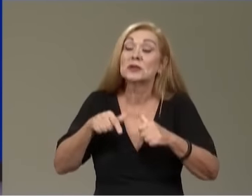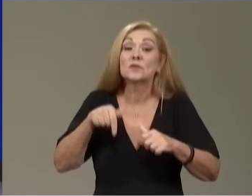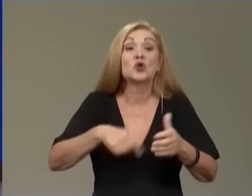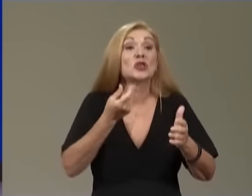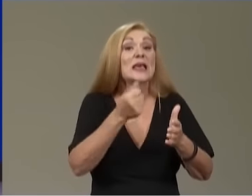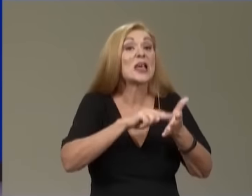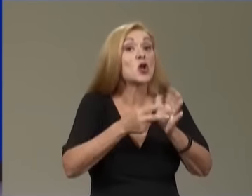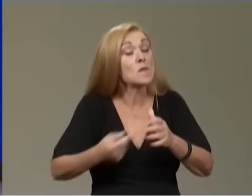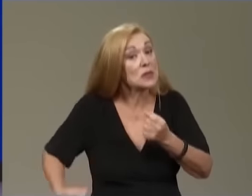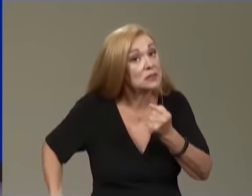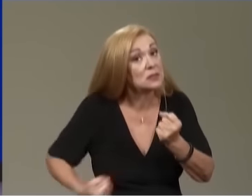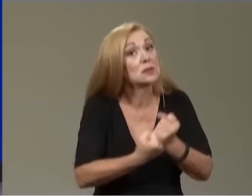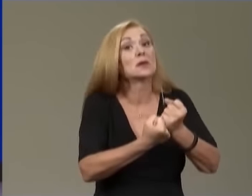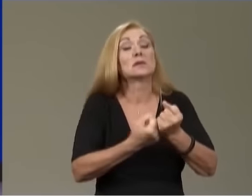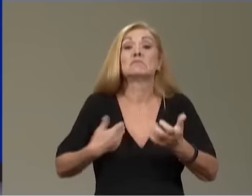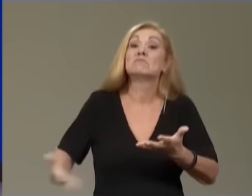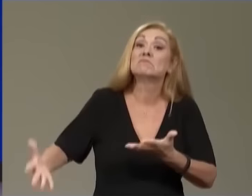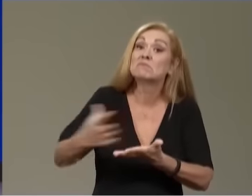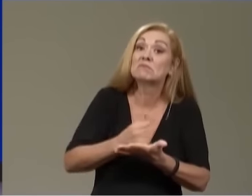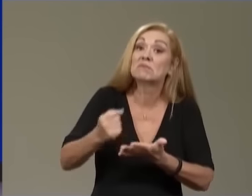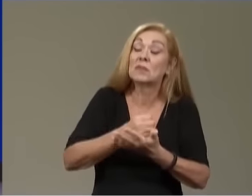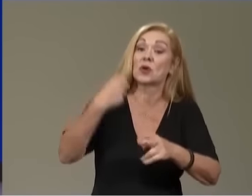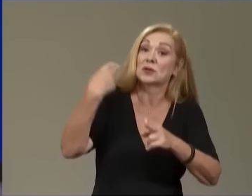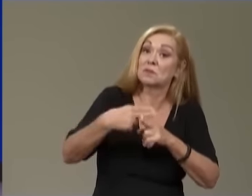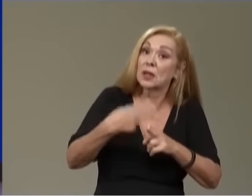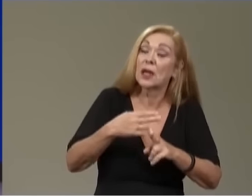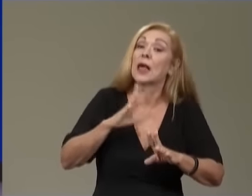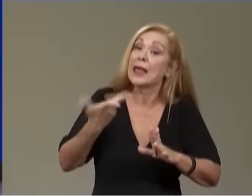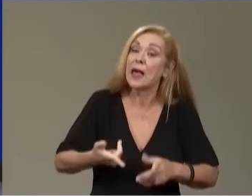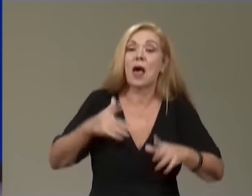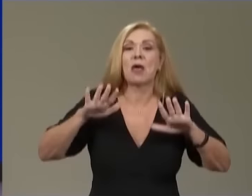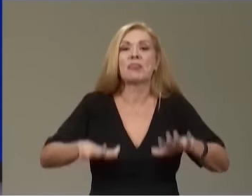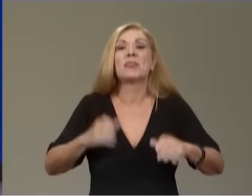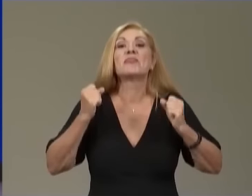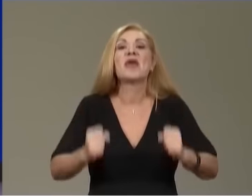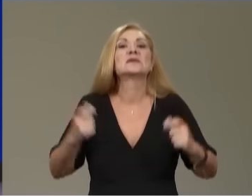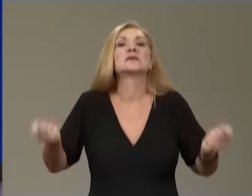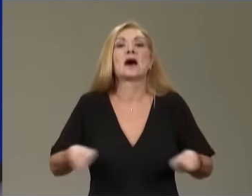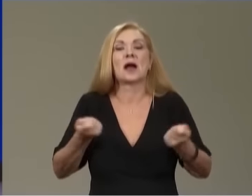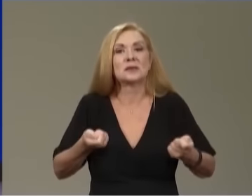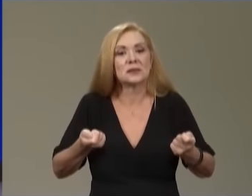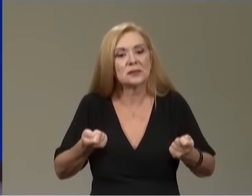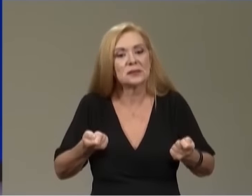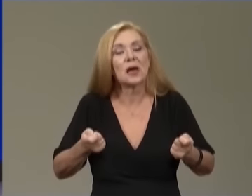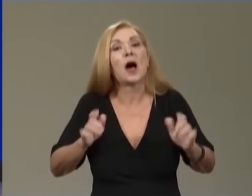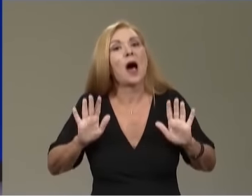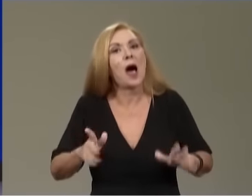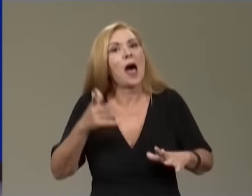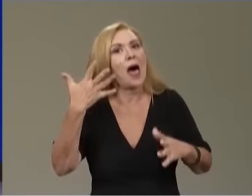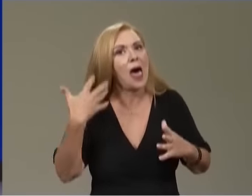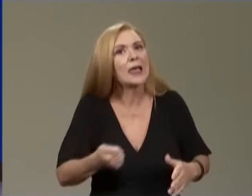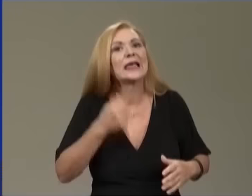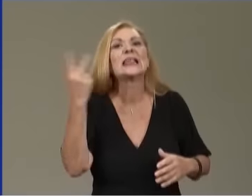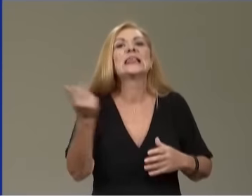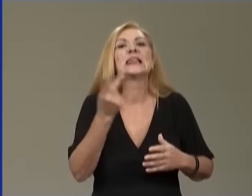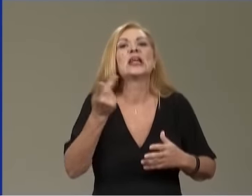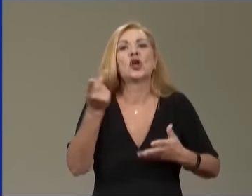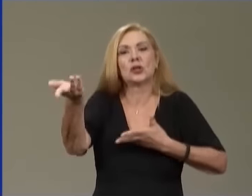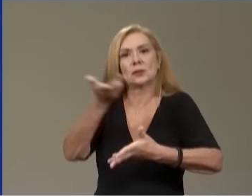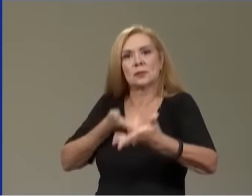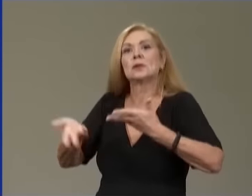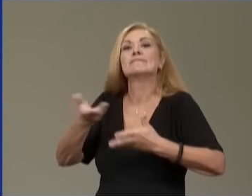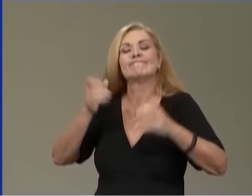οικονομία με σημαντικούς πόρους και θέσεις εργασίας. Έχει όμως και το δικό του ειδικό μερίδιο κοινωνικής ανταπόδοσης. Ναι,